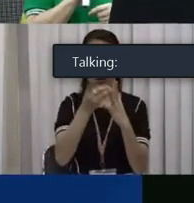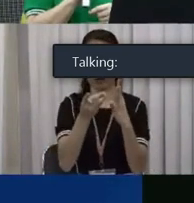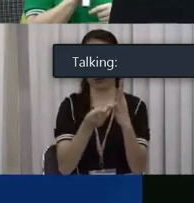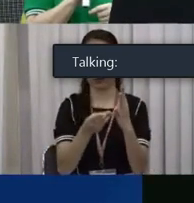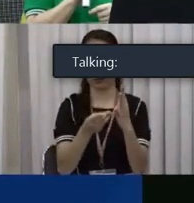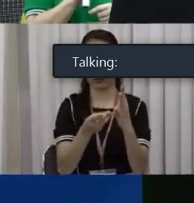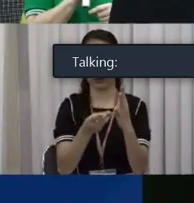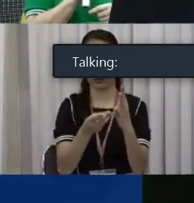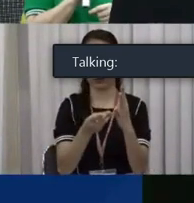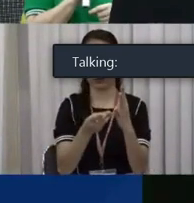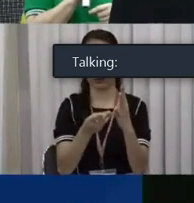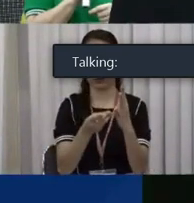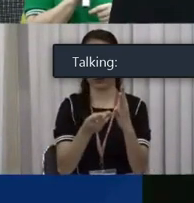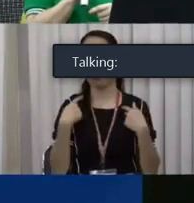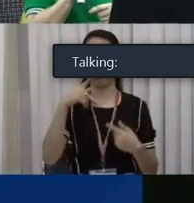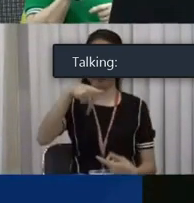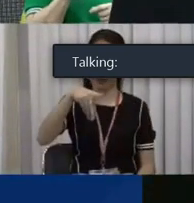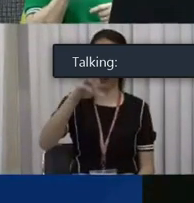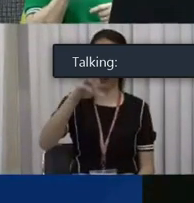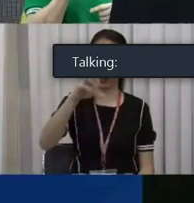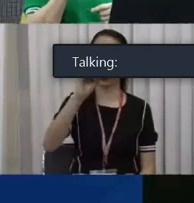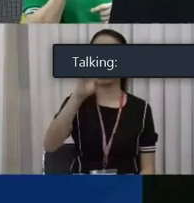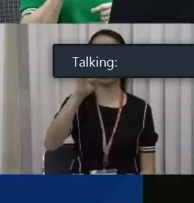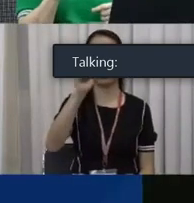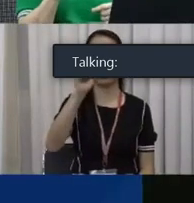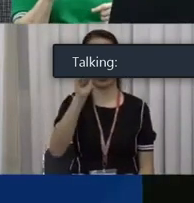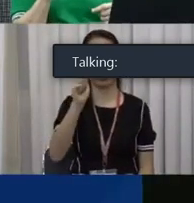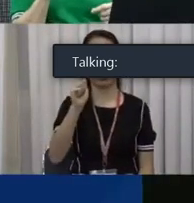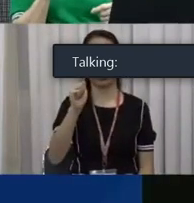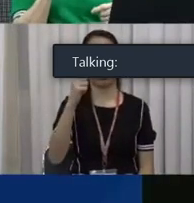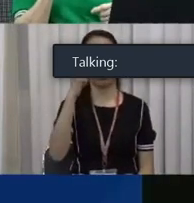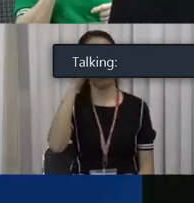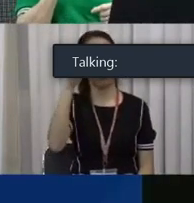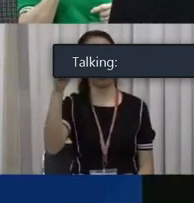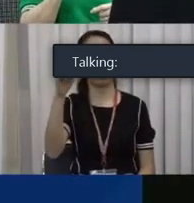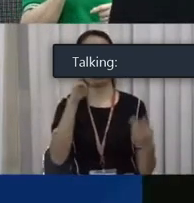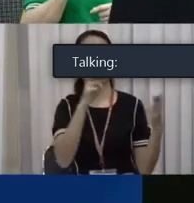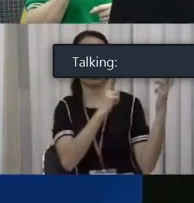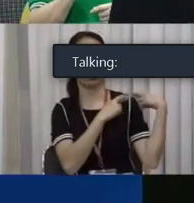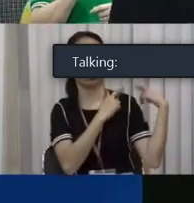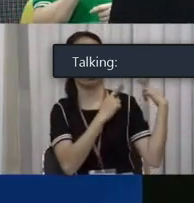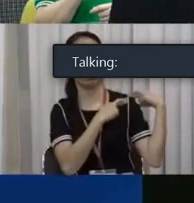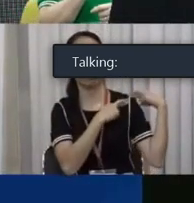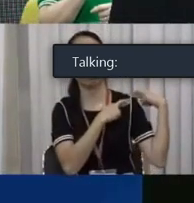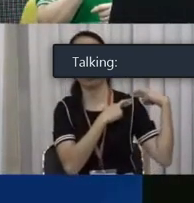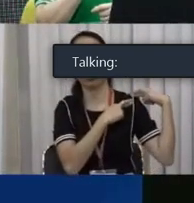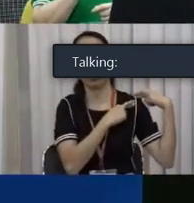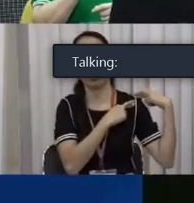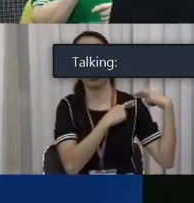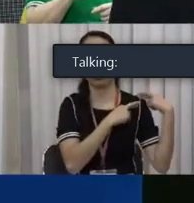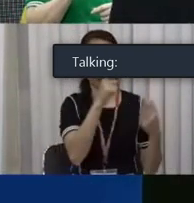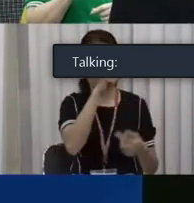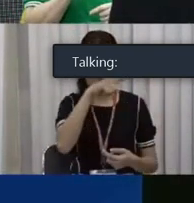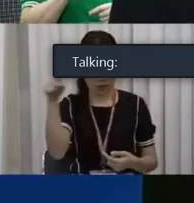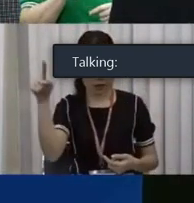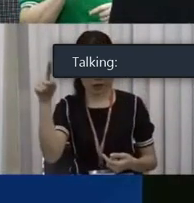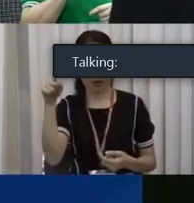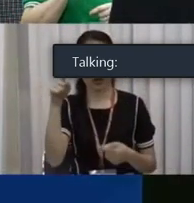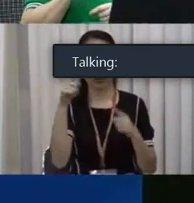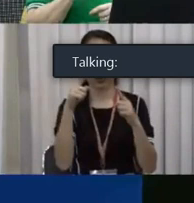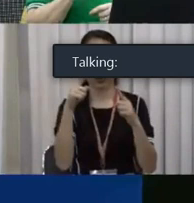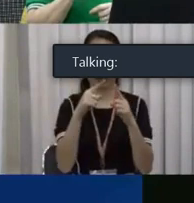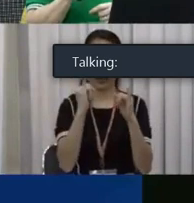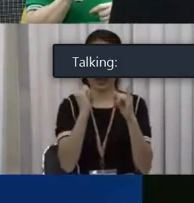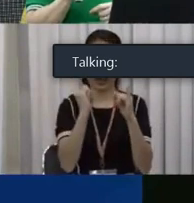also have the POEA. So sila ang in charge sa overseas employment. Sila ang mo-check kung